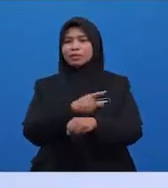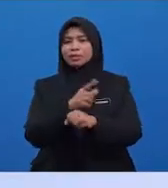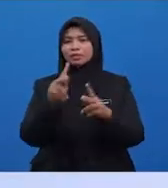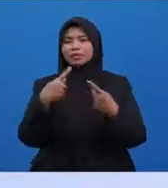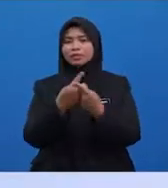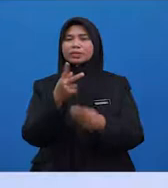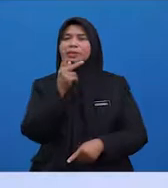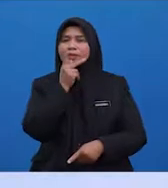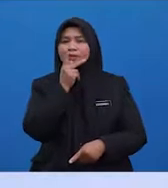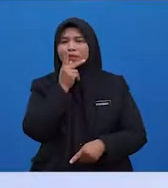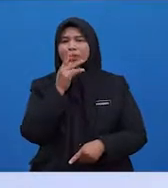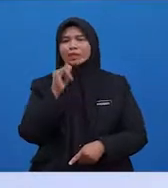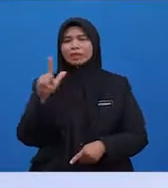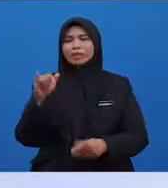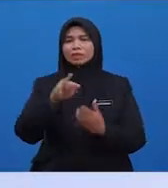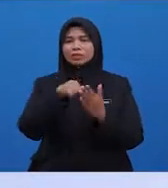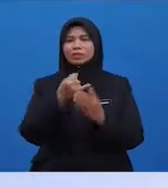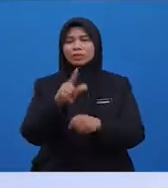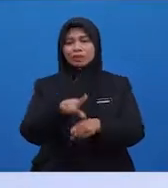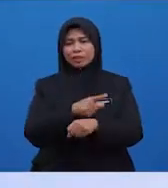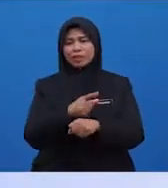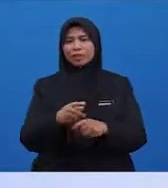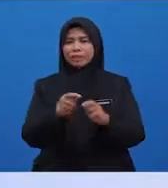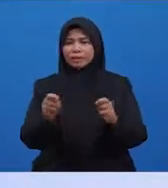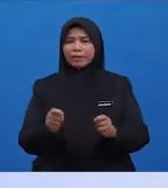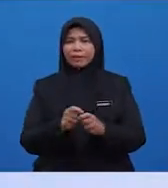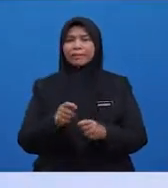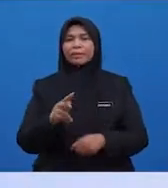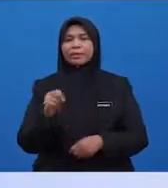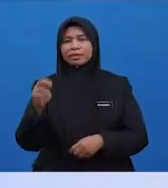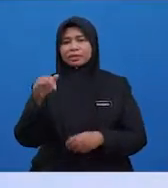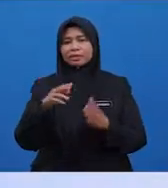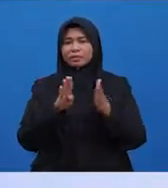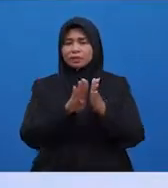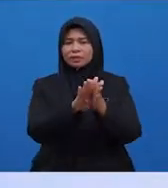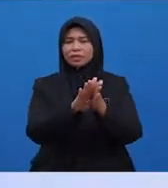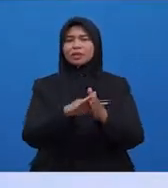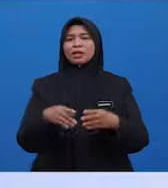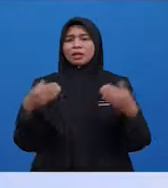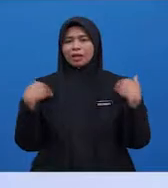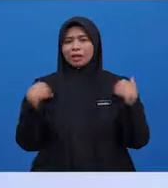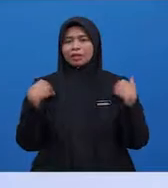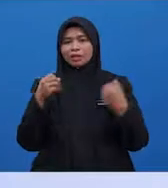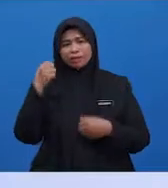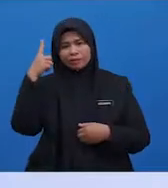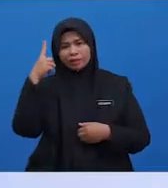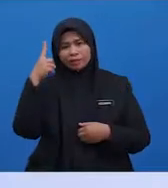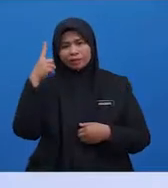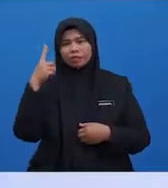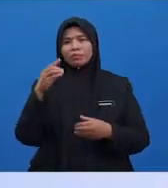Kedah, Tan Cheng Ho ialah jurulatih tempatan yang terbukti mempunyai